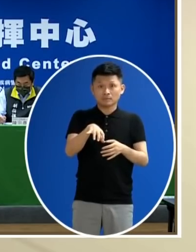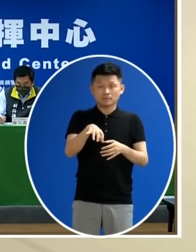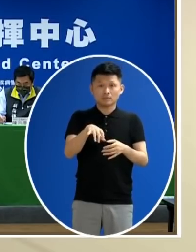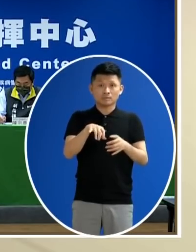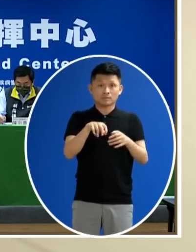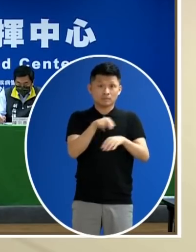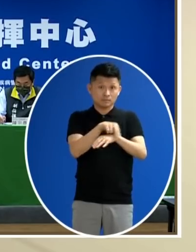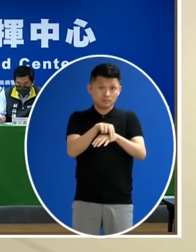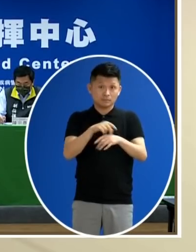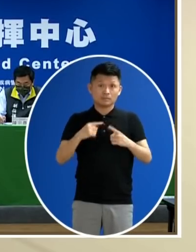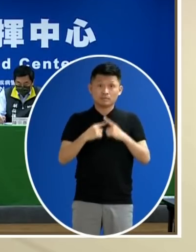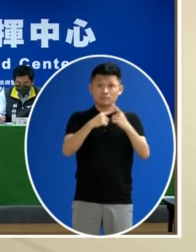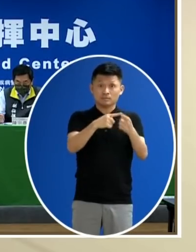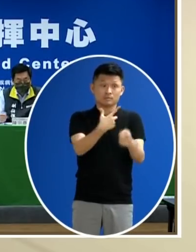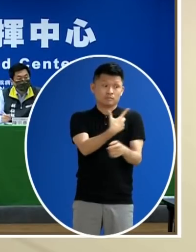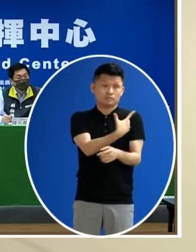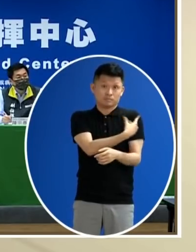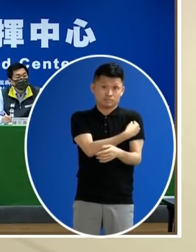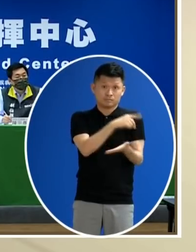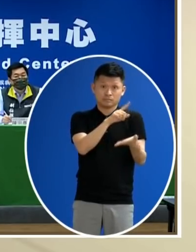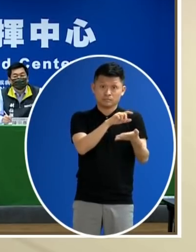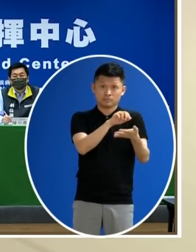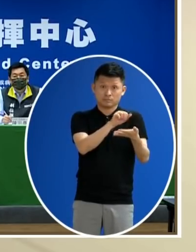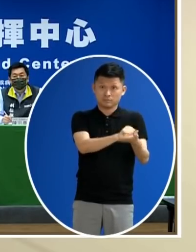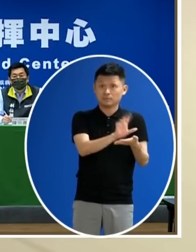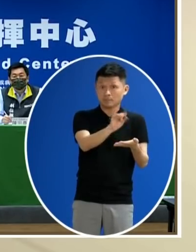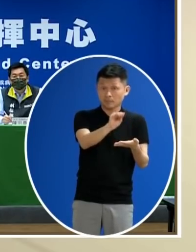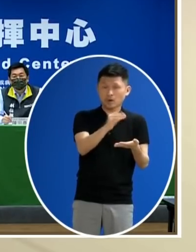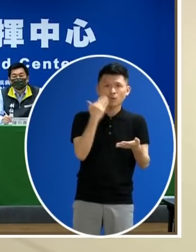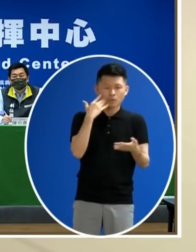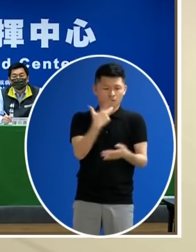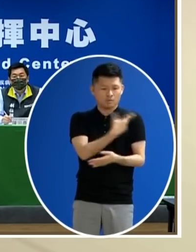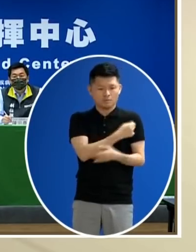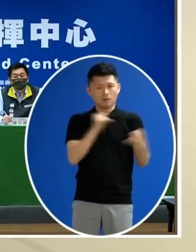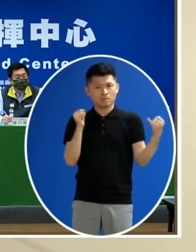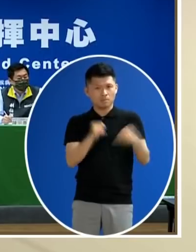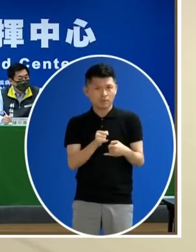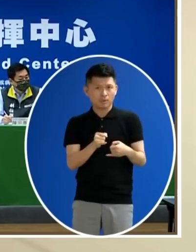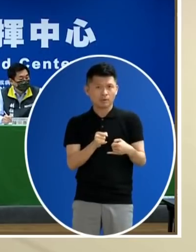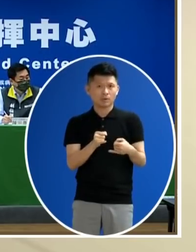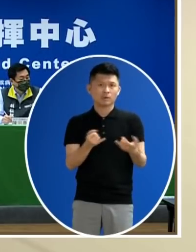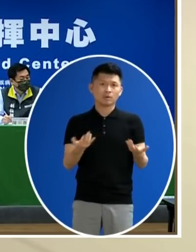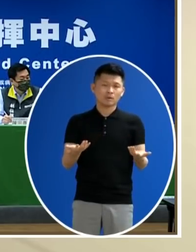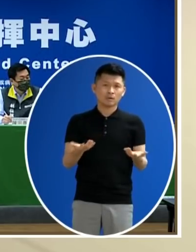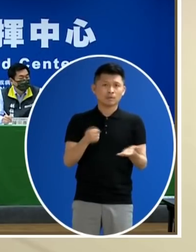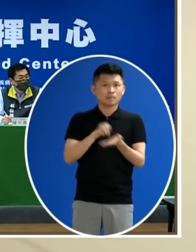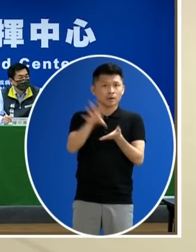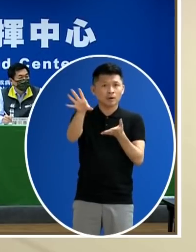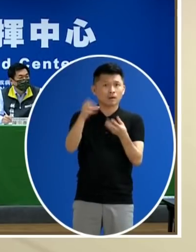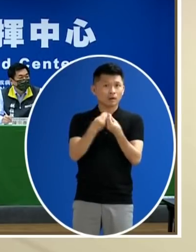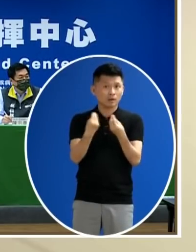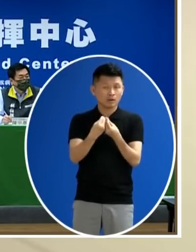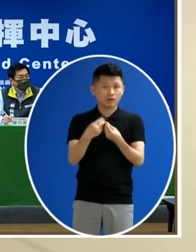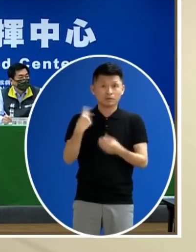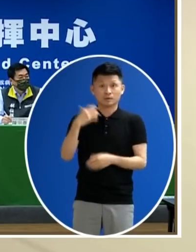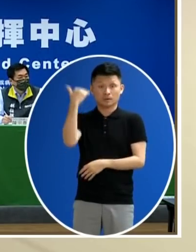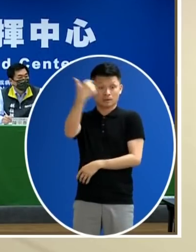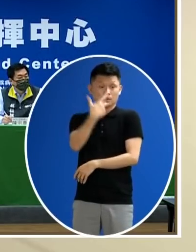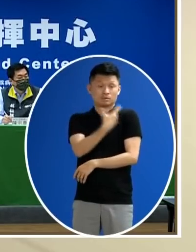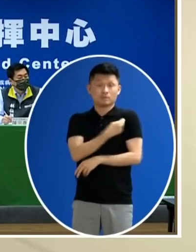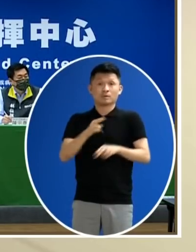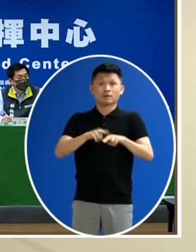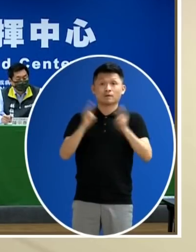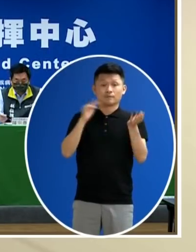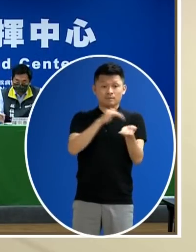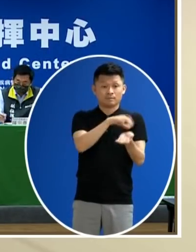打的话，会有记录吗？然后如果说出现不良反应的话，能够怎么通报？然后另外就是高端开放在这